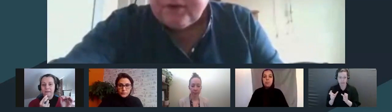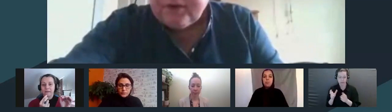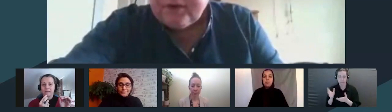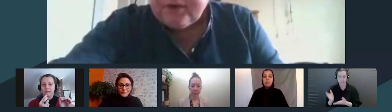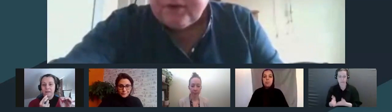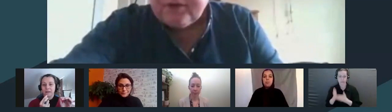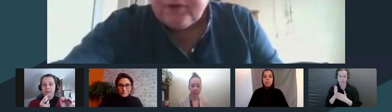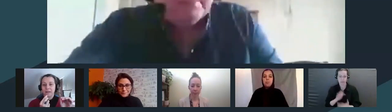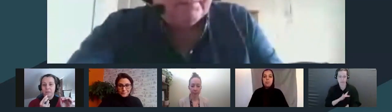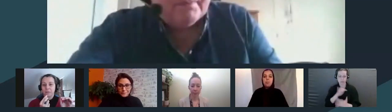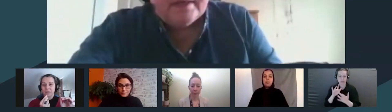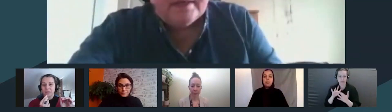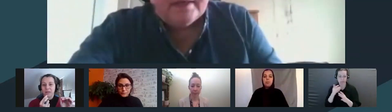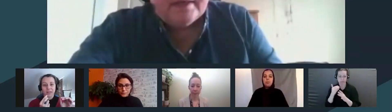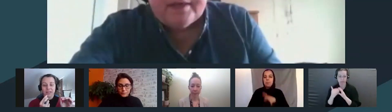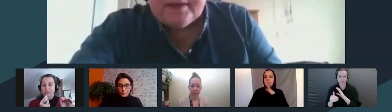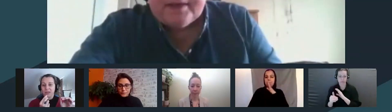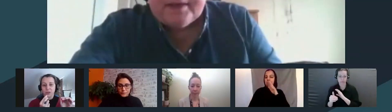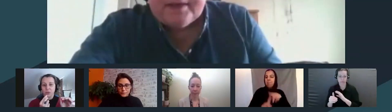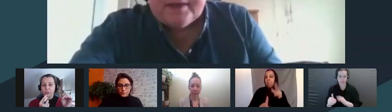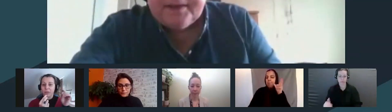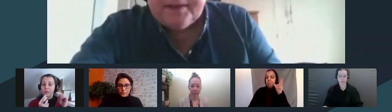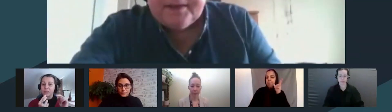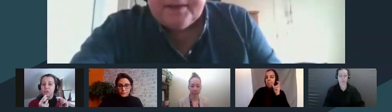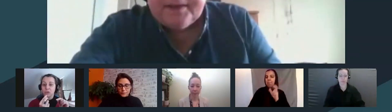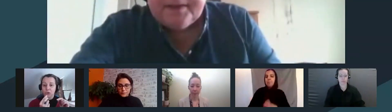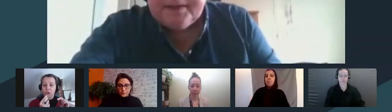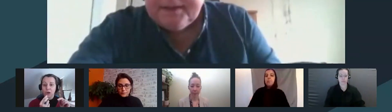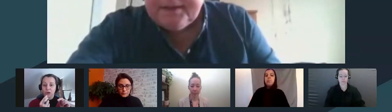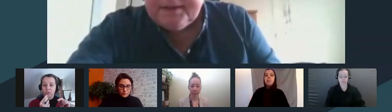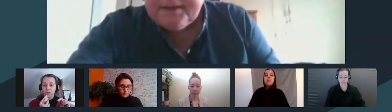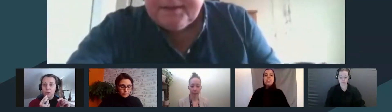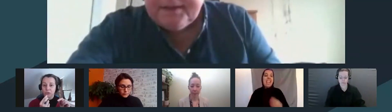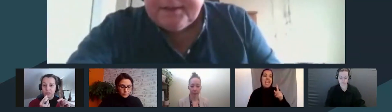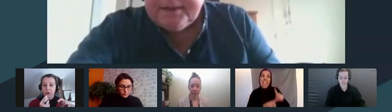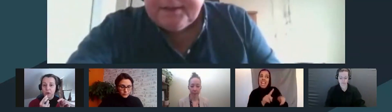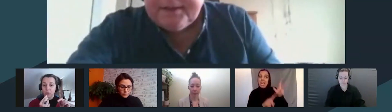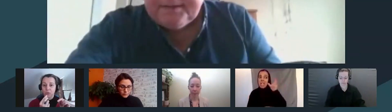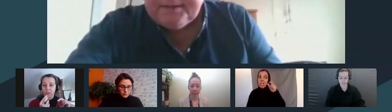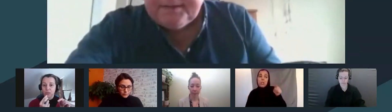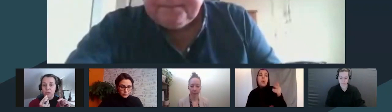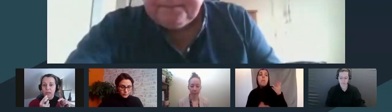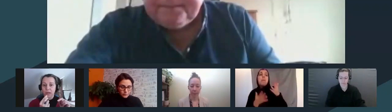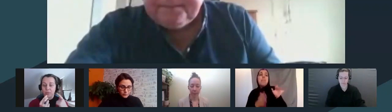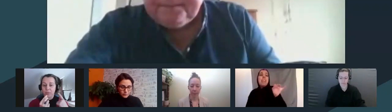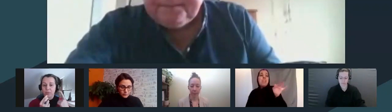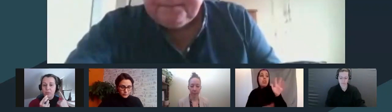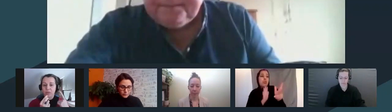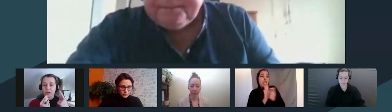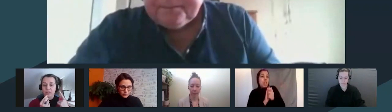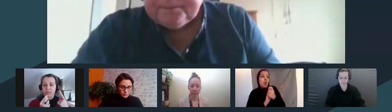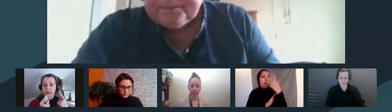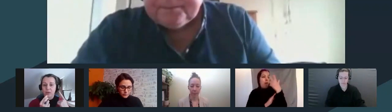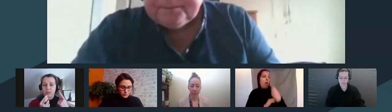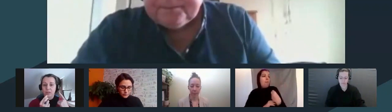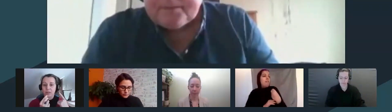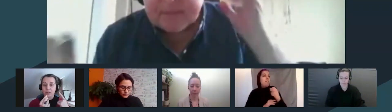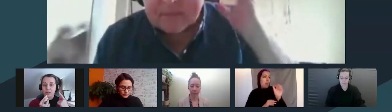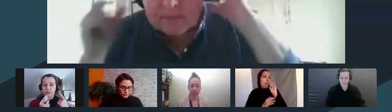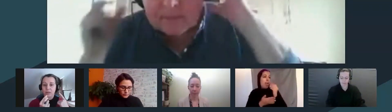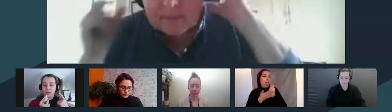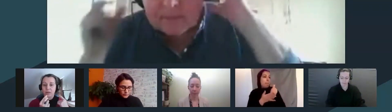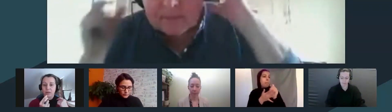Je ne vous entends pas, mais peut-être si vous pouviez éteindre votre vidéo, cela pourrait aider avec la qualité